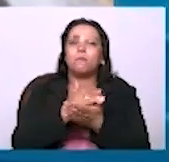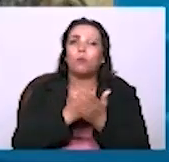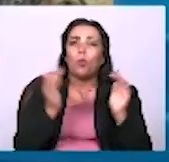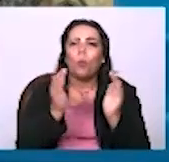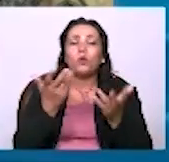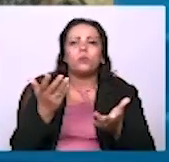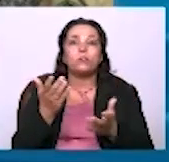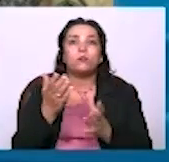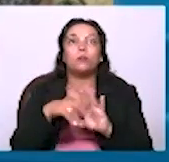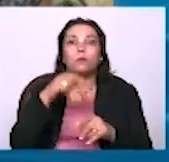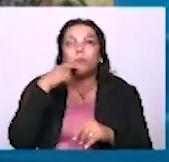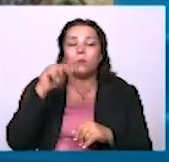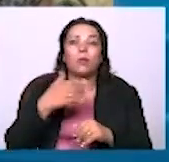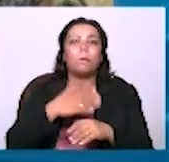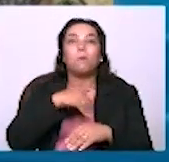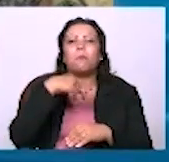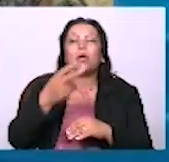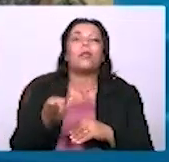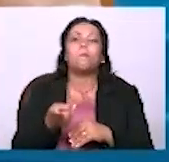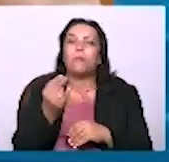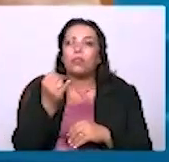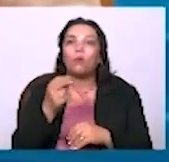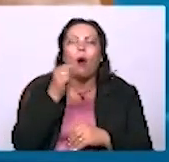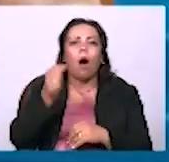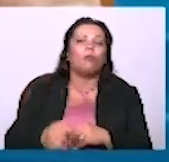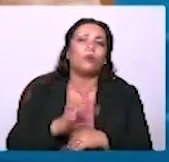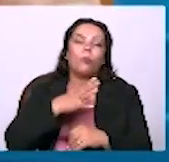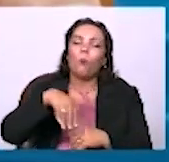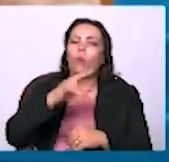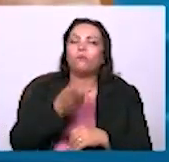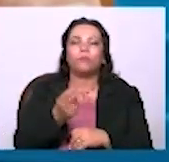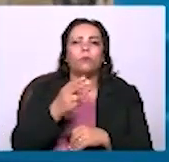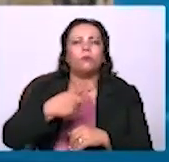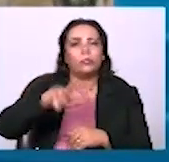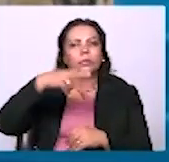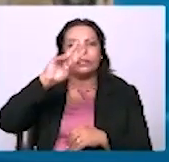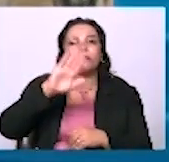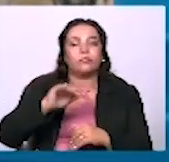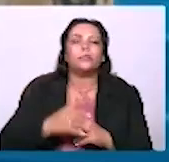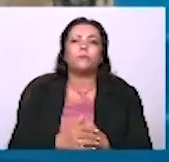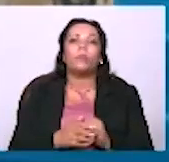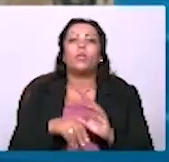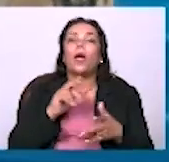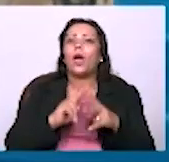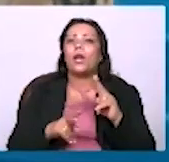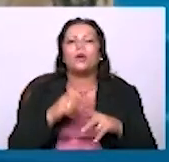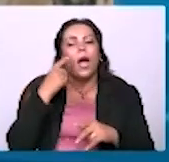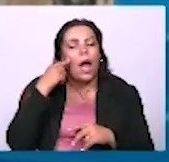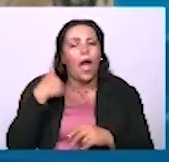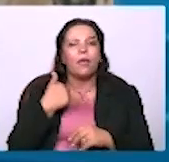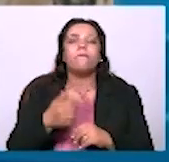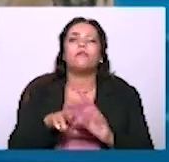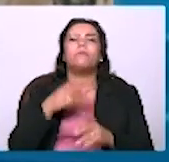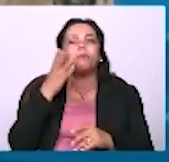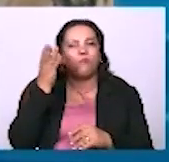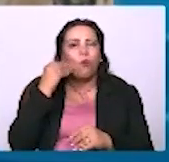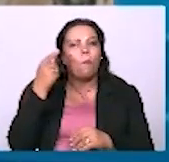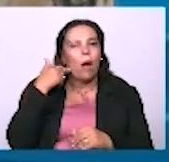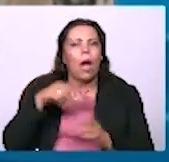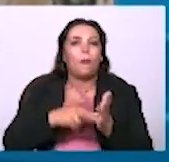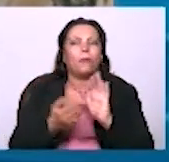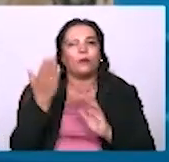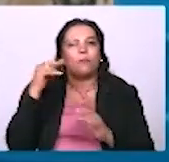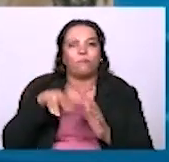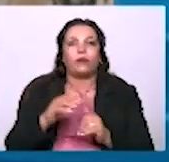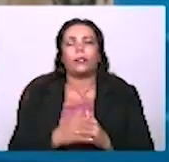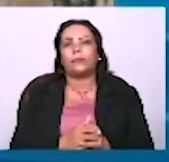ربما بعد مرحله لاحقه المترو والقطارات الى اخره فده امر متوقع ومفهوم وحصل قبل